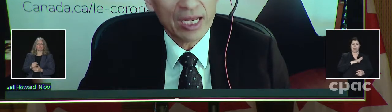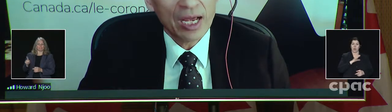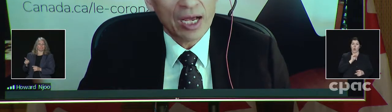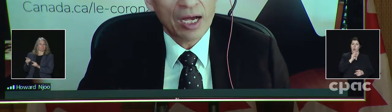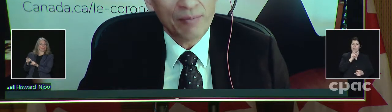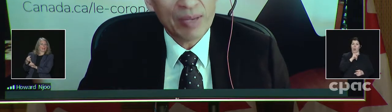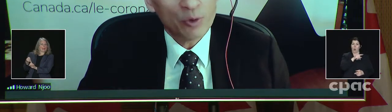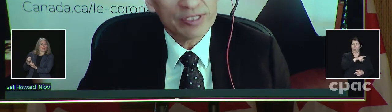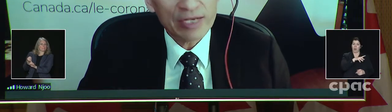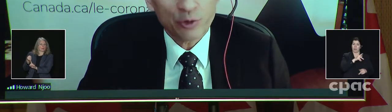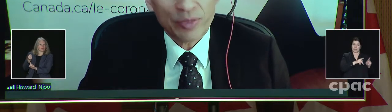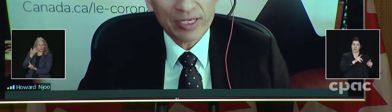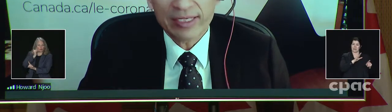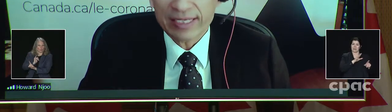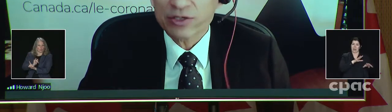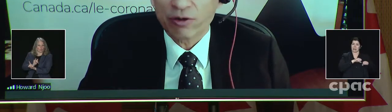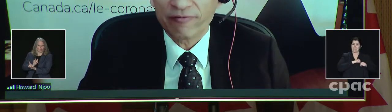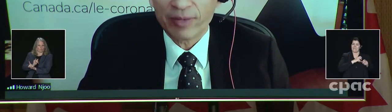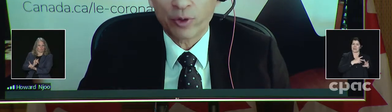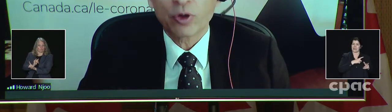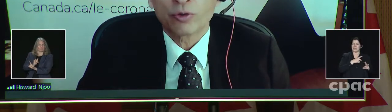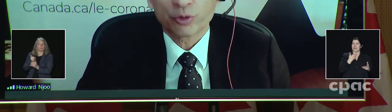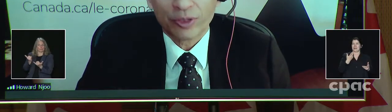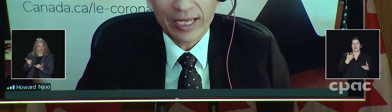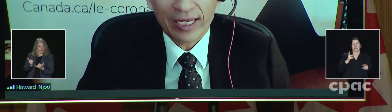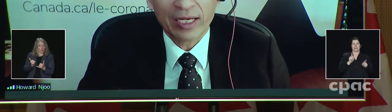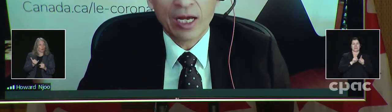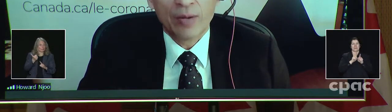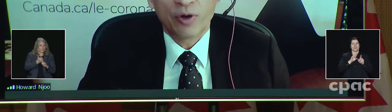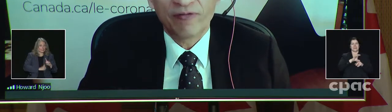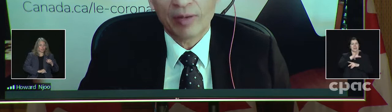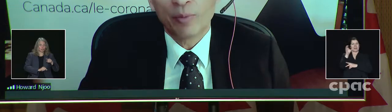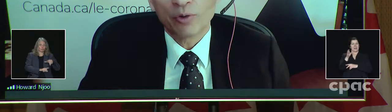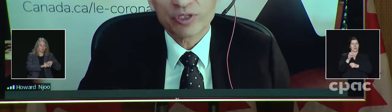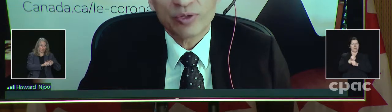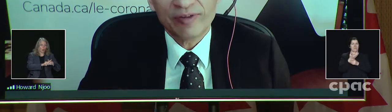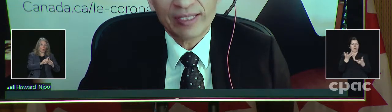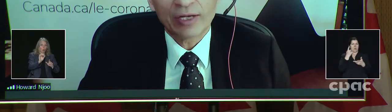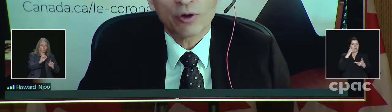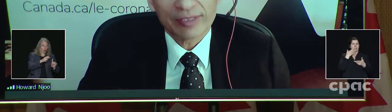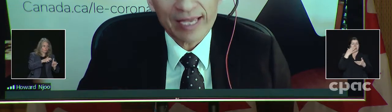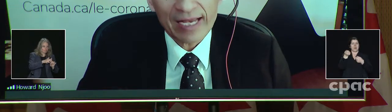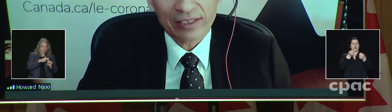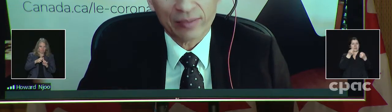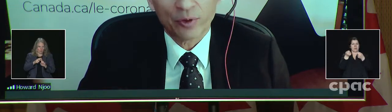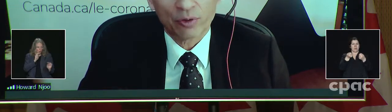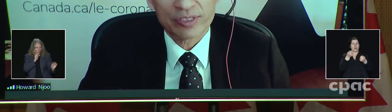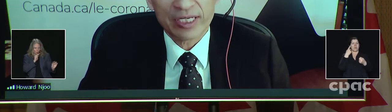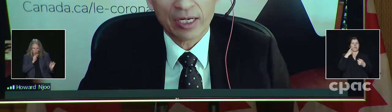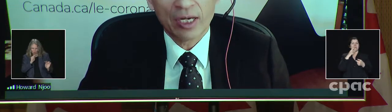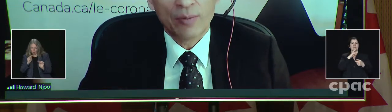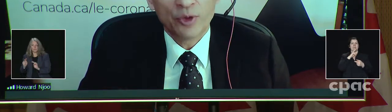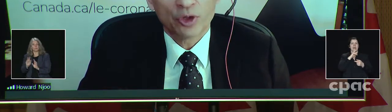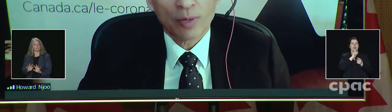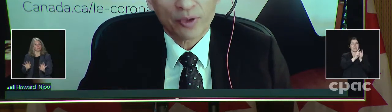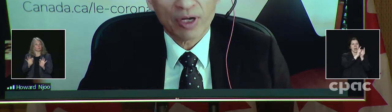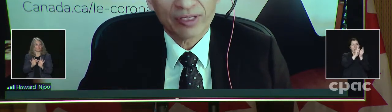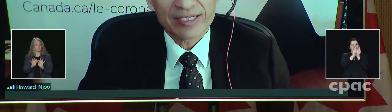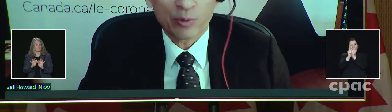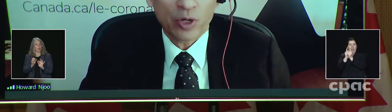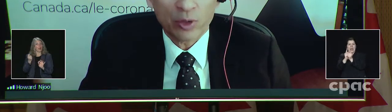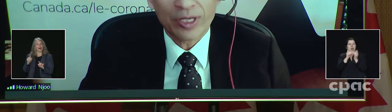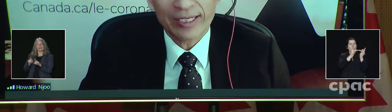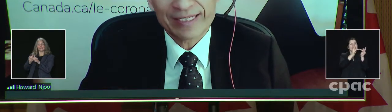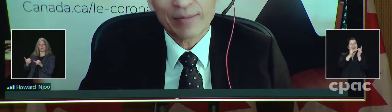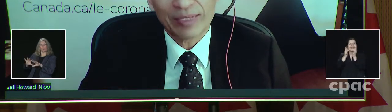aussi, même au sein du pays, qu'est-ce qu'on fait pour contrôler, pour faire un bon suivi des contacts, pour aussi mieux comprendre